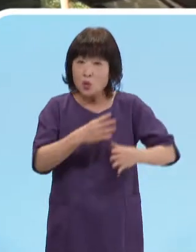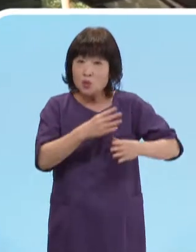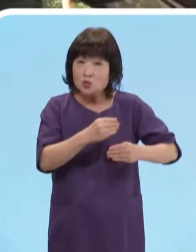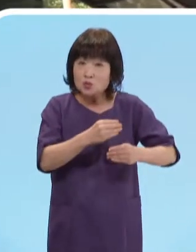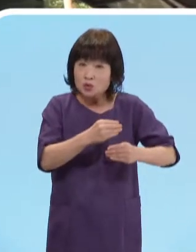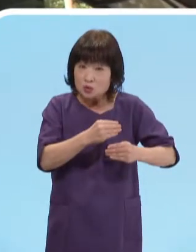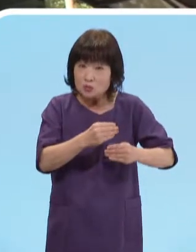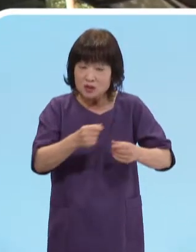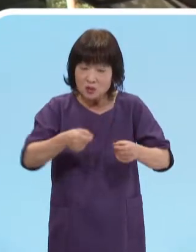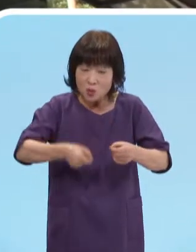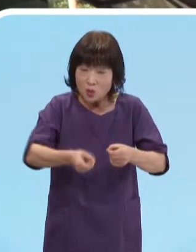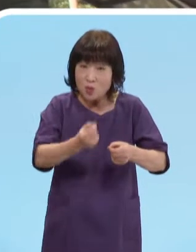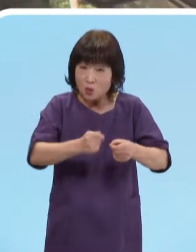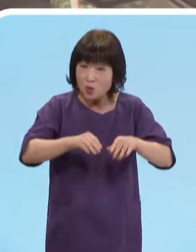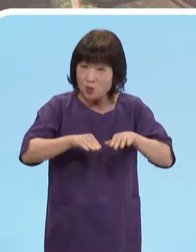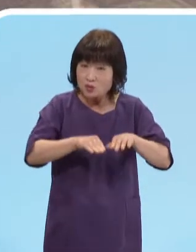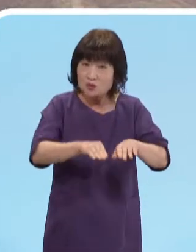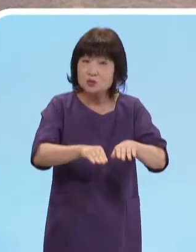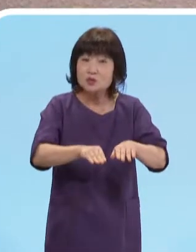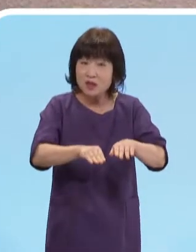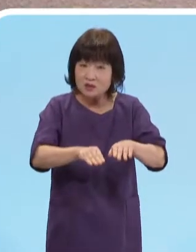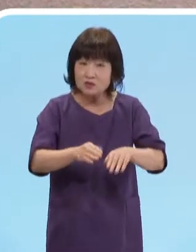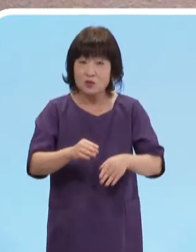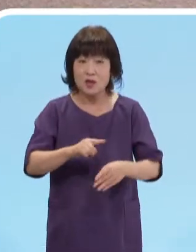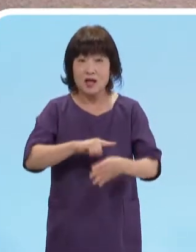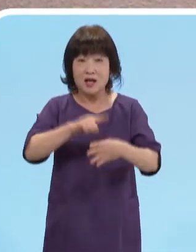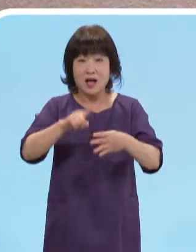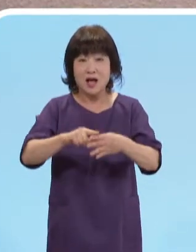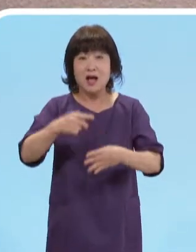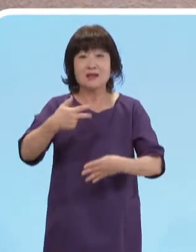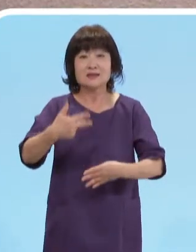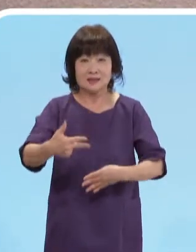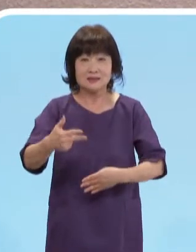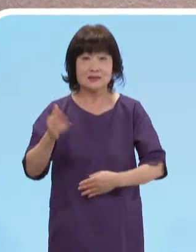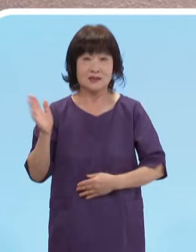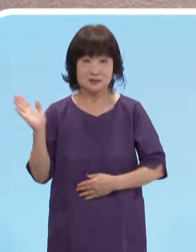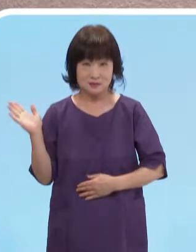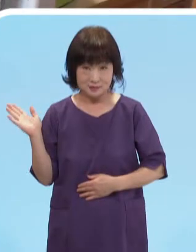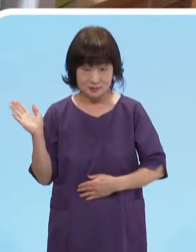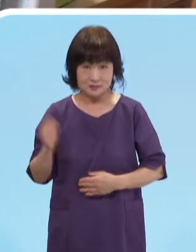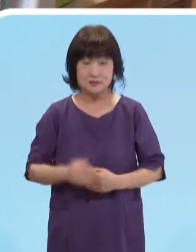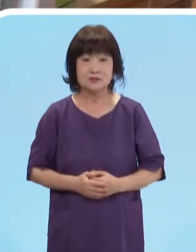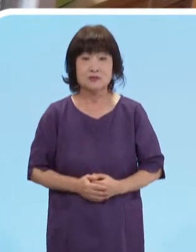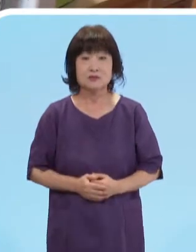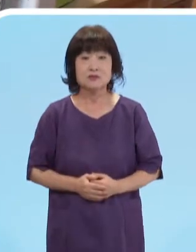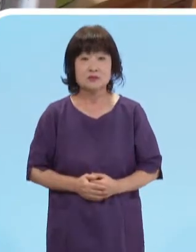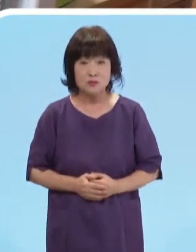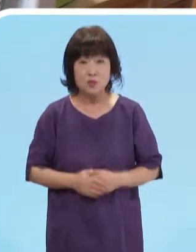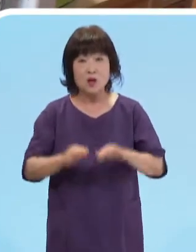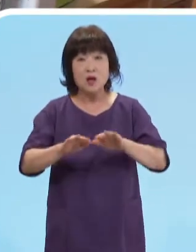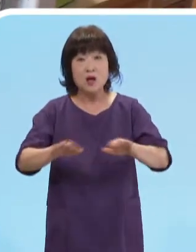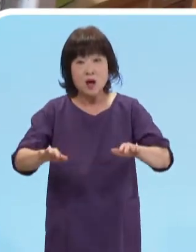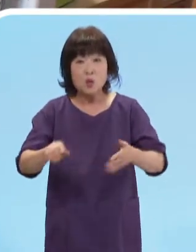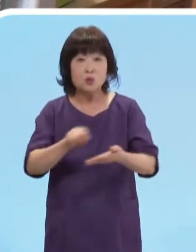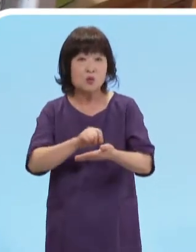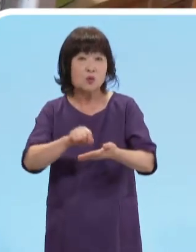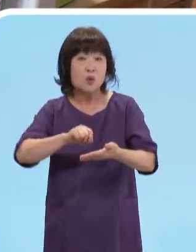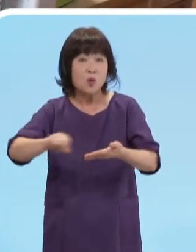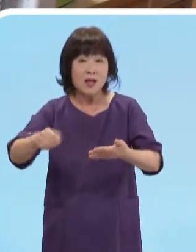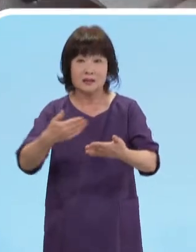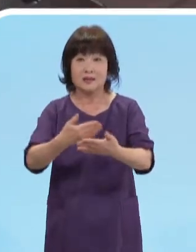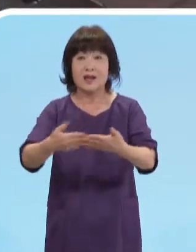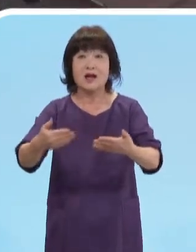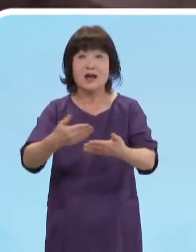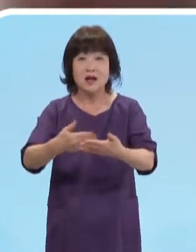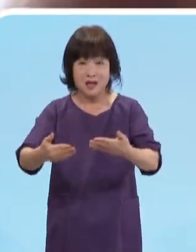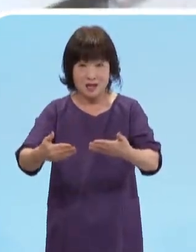このぬいぐるみを作っているのが芦屋市にあるエソラワークス。こちらでは子供が描いた絵